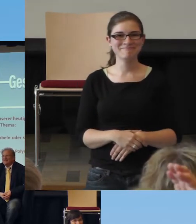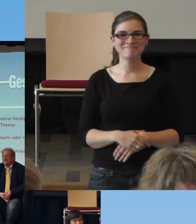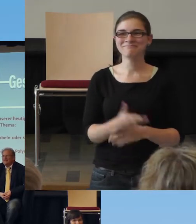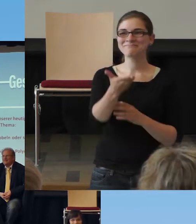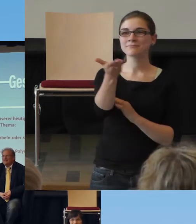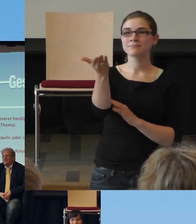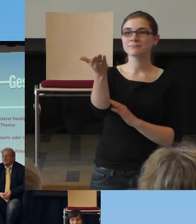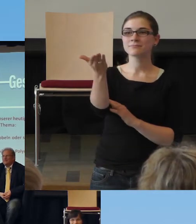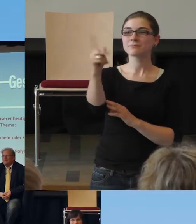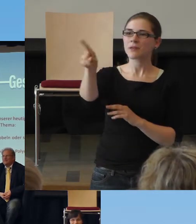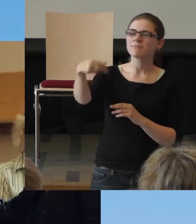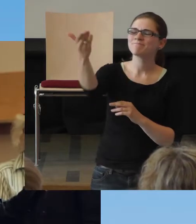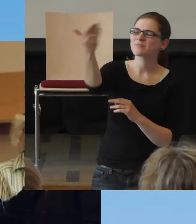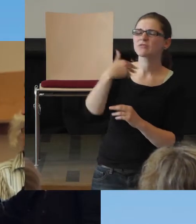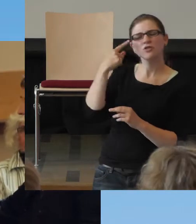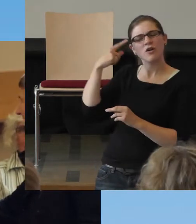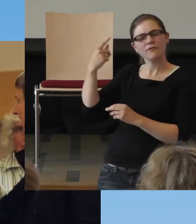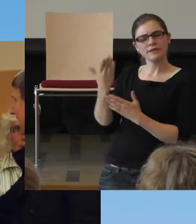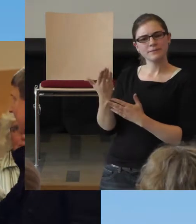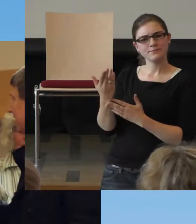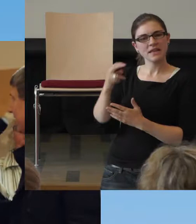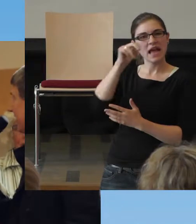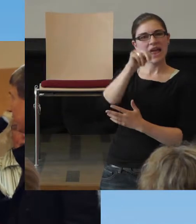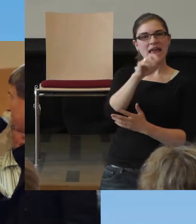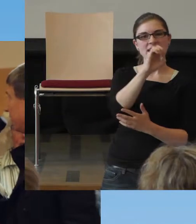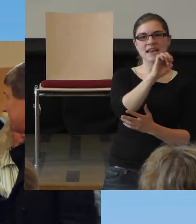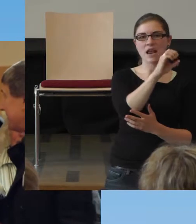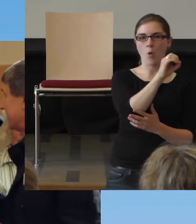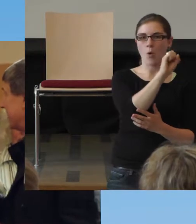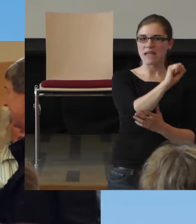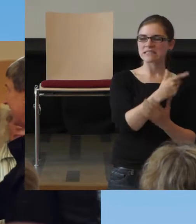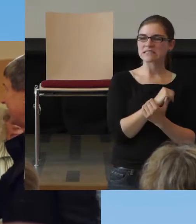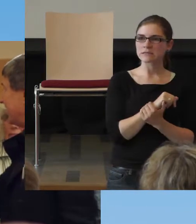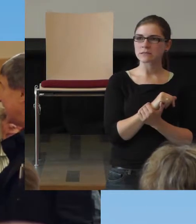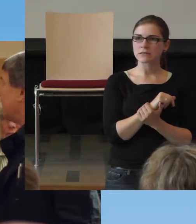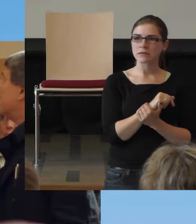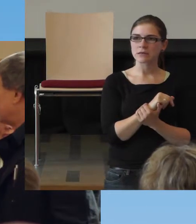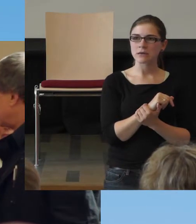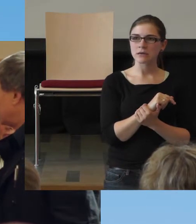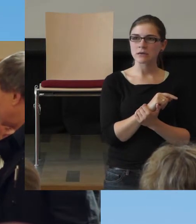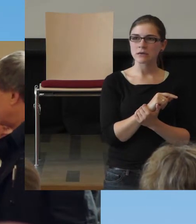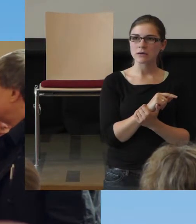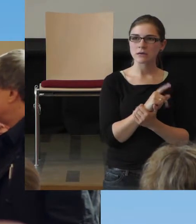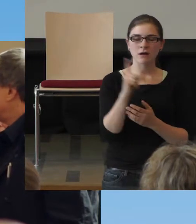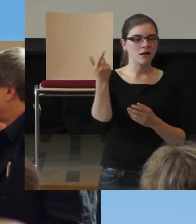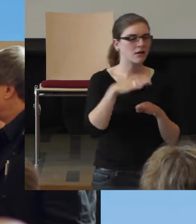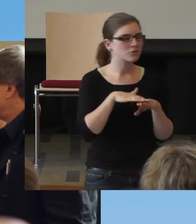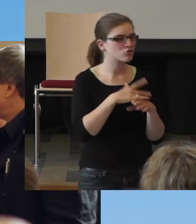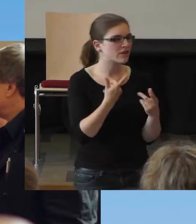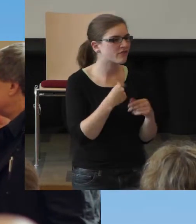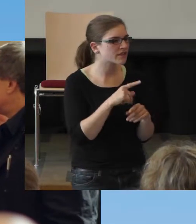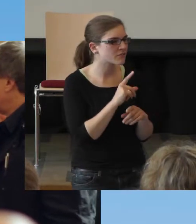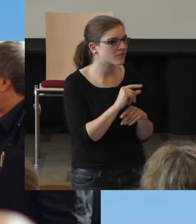hätte gerne gewusst inwieweit MGOS Entschuldigung was ist das Monokulare Kammopathie Herr